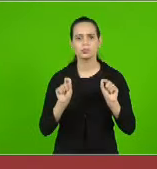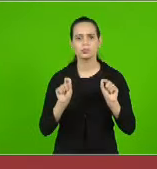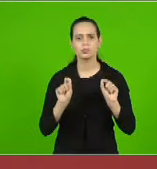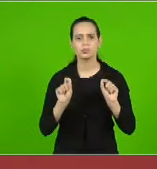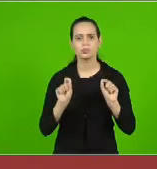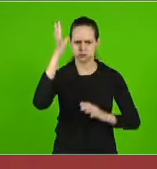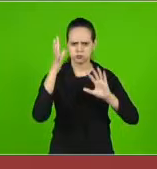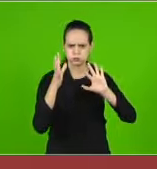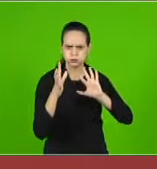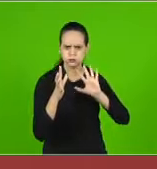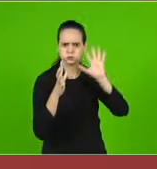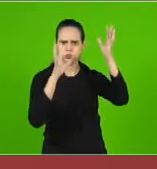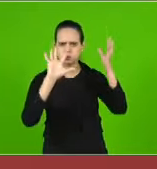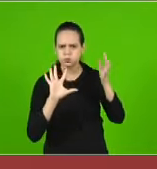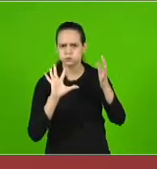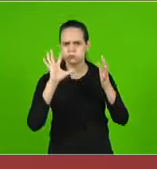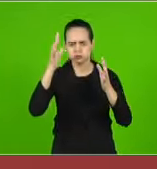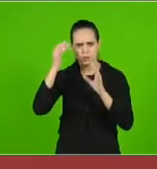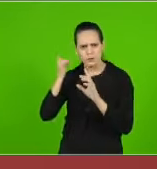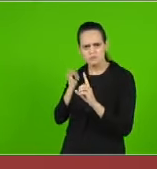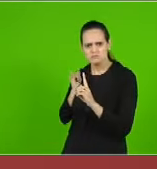о великих знамениях,